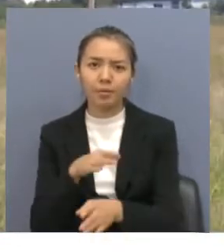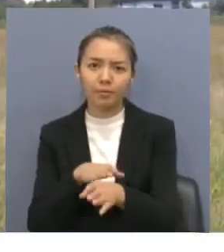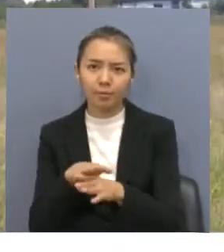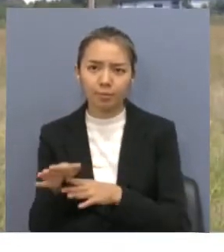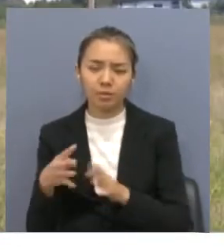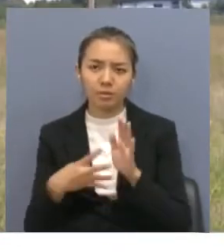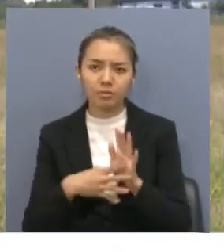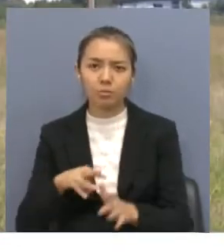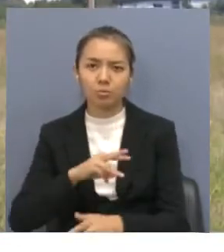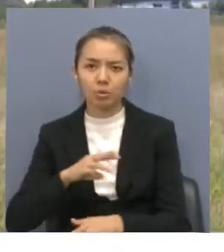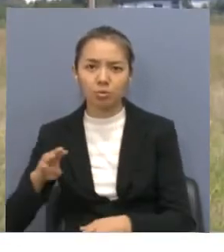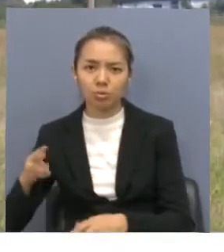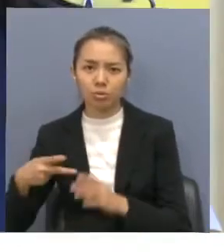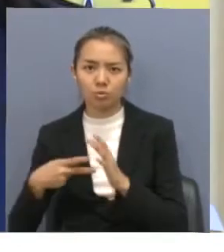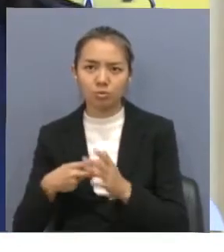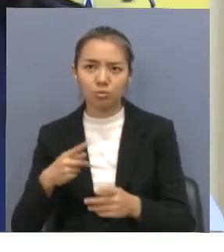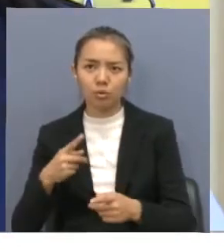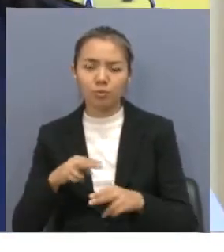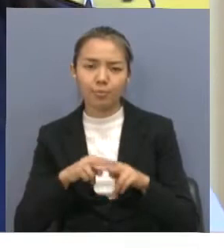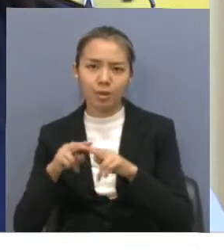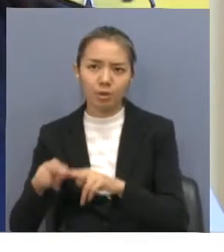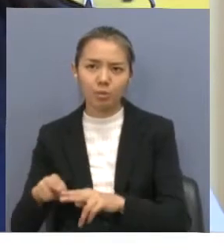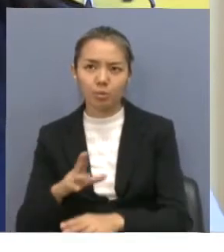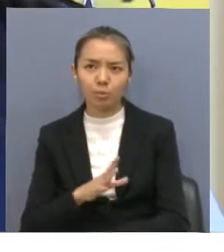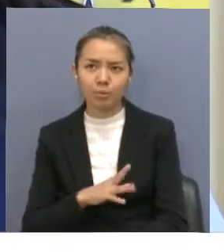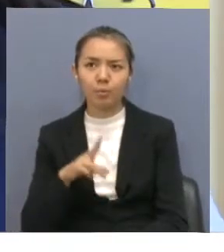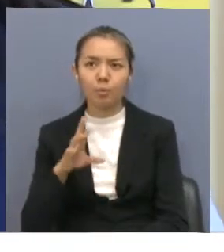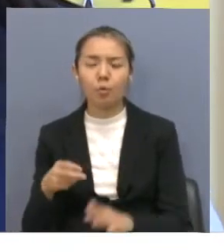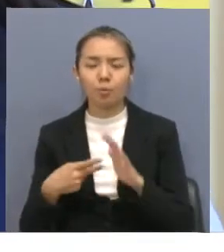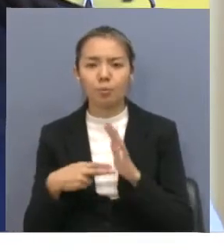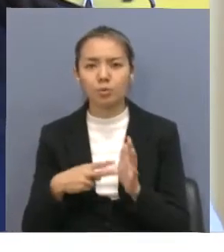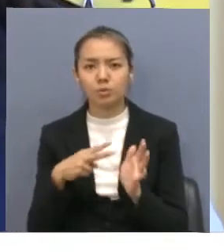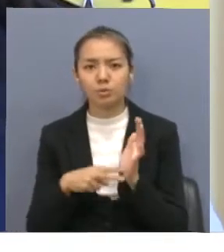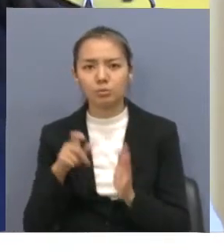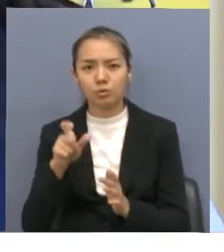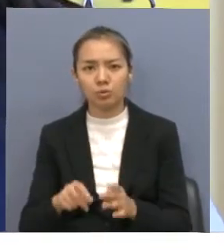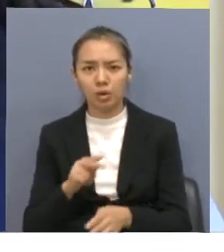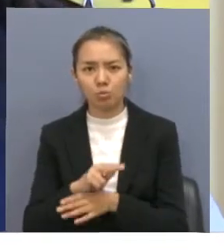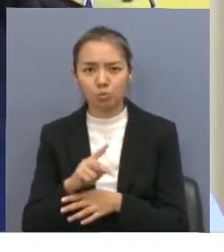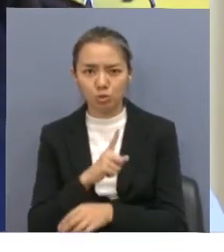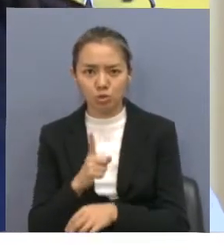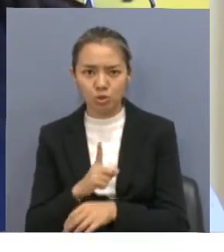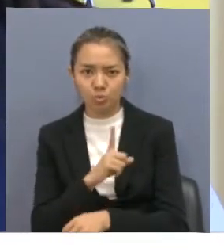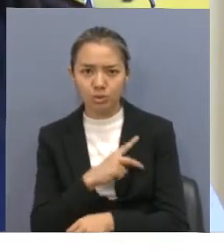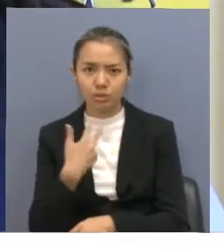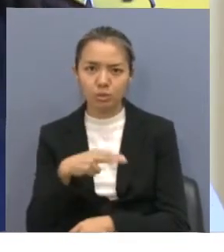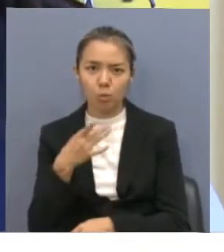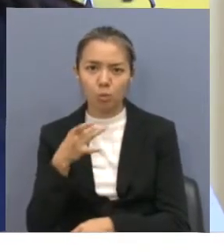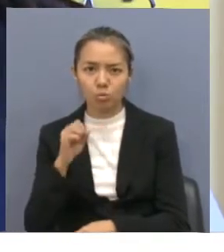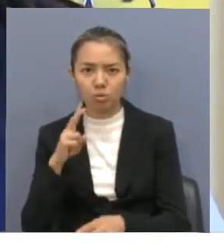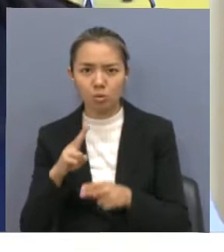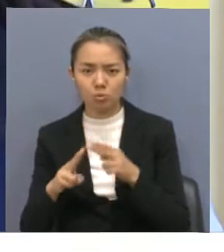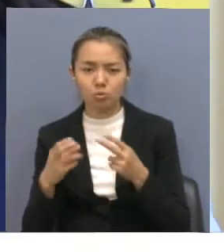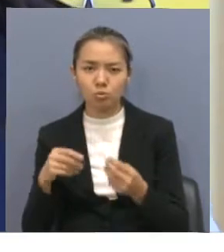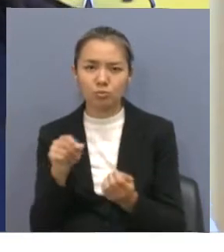үшін 9 миллион теңге бөлінген. В этом году у нас биыл жоспар бойынша 70 адам оқудан өтуі керек болатын, оның 30 курсты аяқтады.